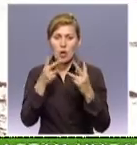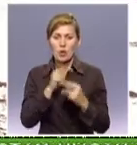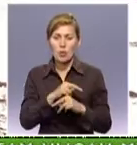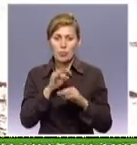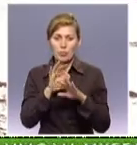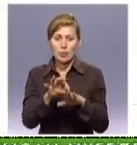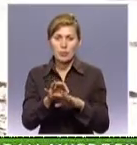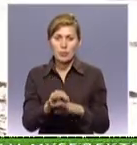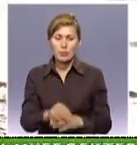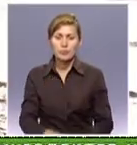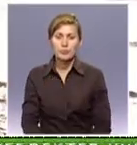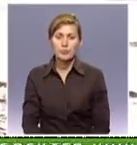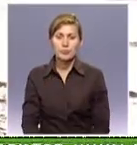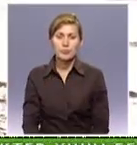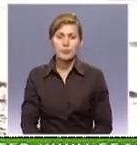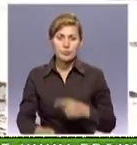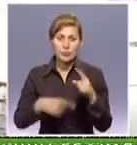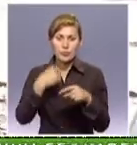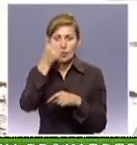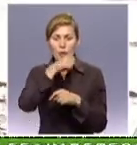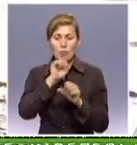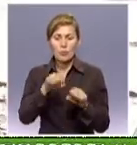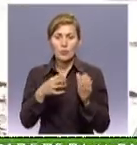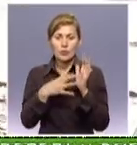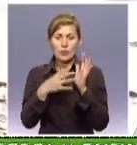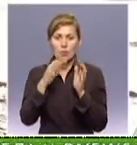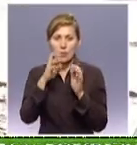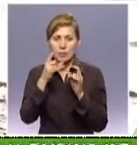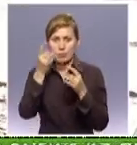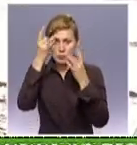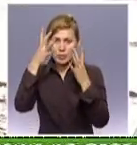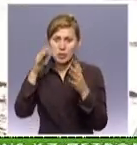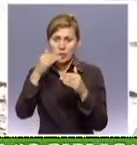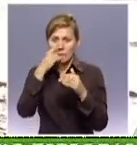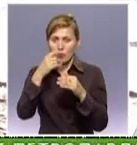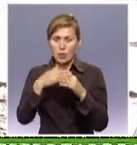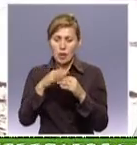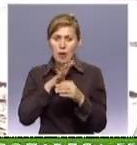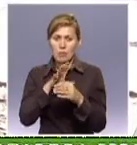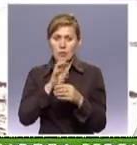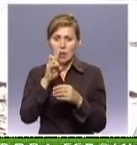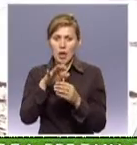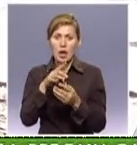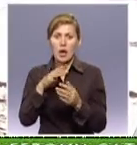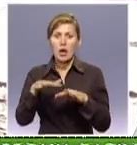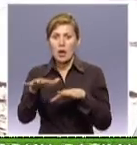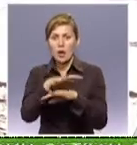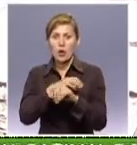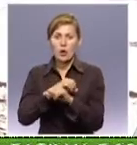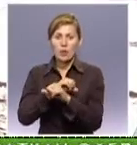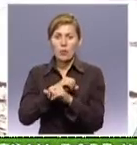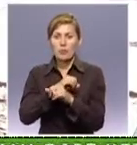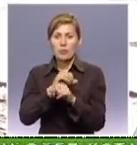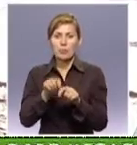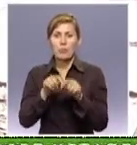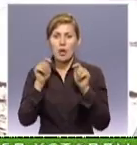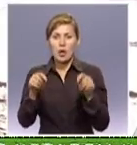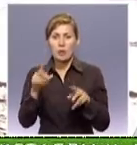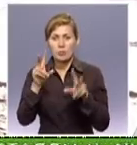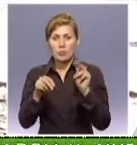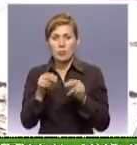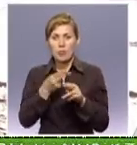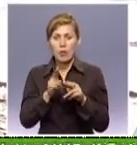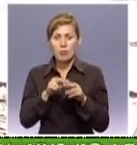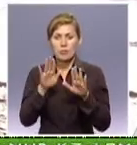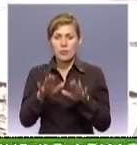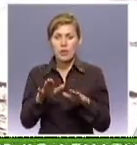работы. Келесі жылы бұйыртса 9 мамыр мерекесіне орай даңқ аллеясында осы бейбіт орталығында ашамыз деп үміттенеміз.